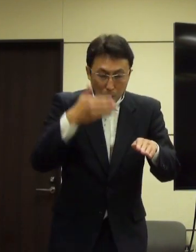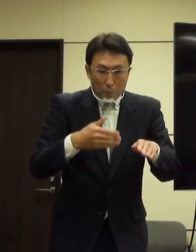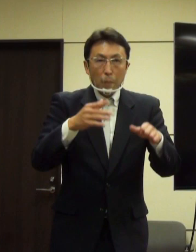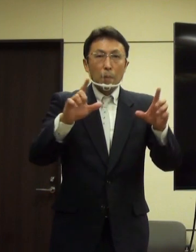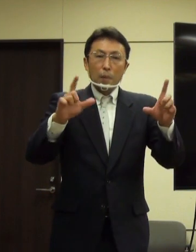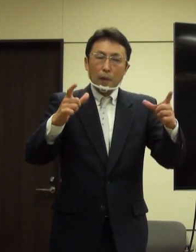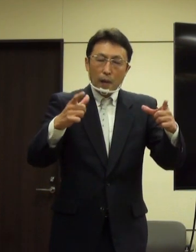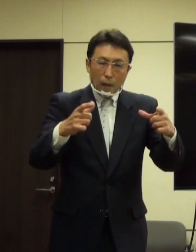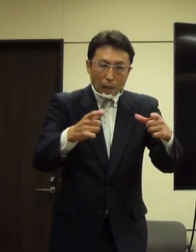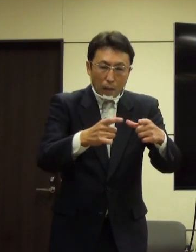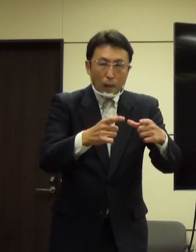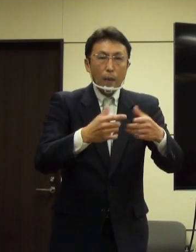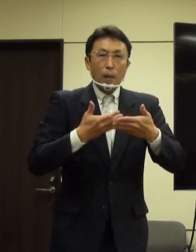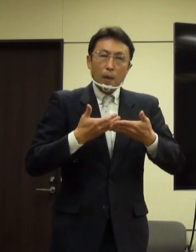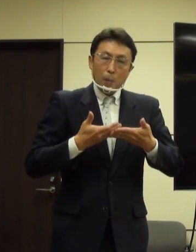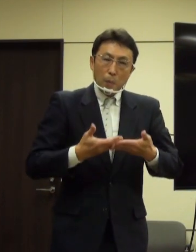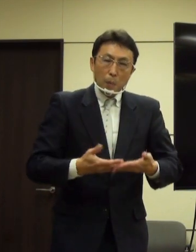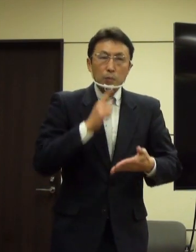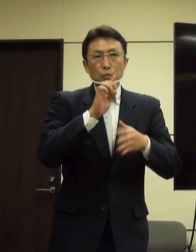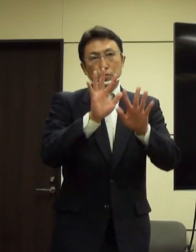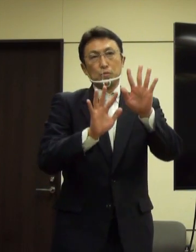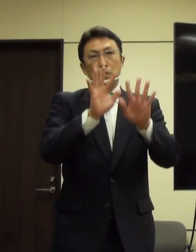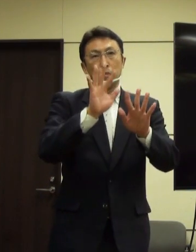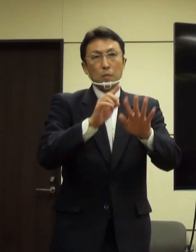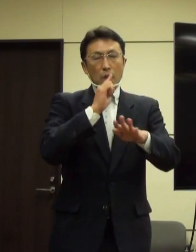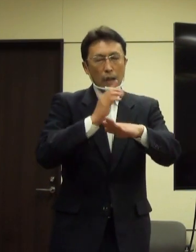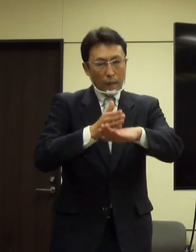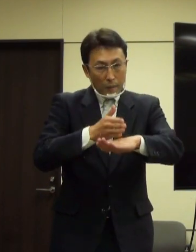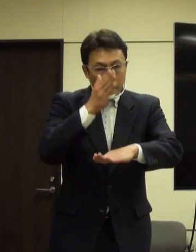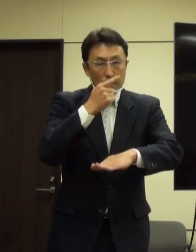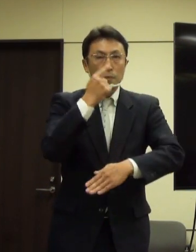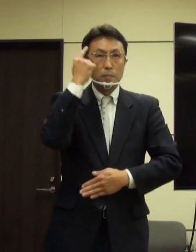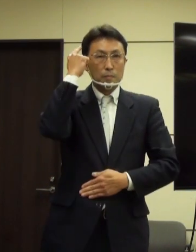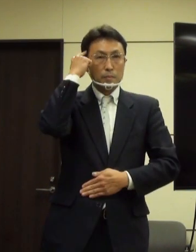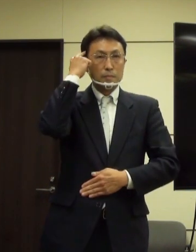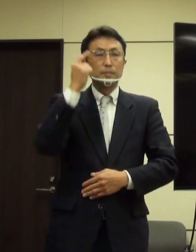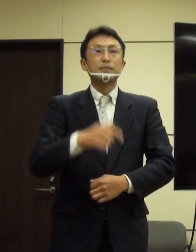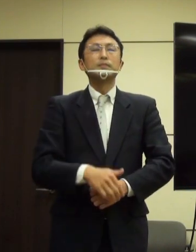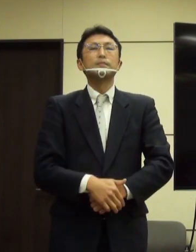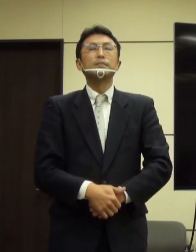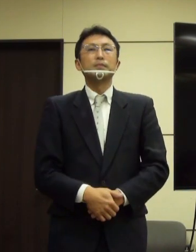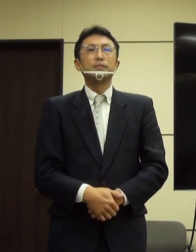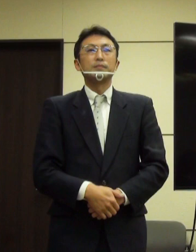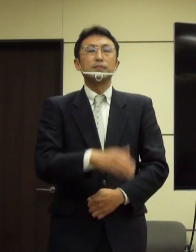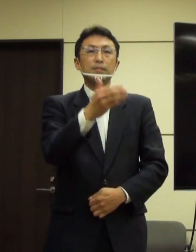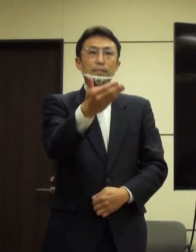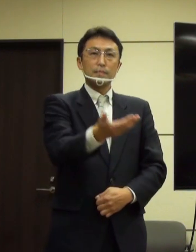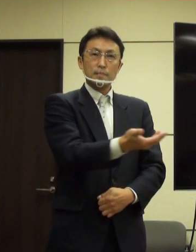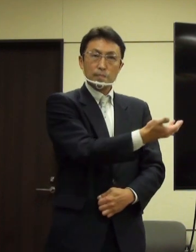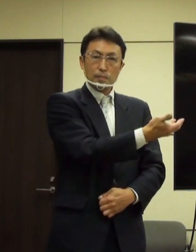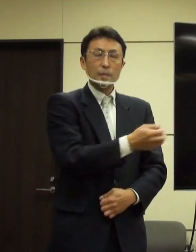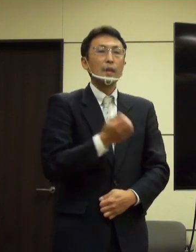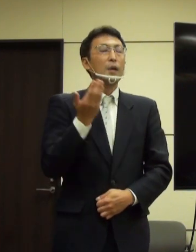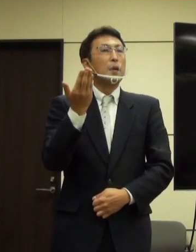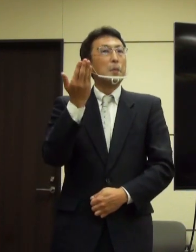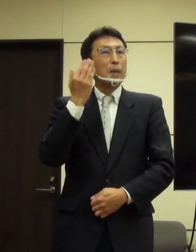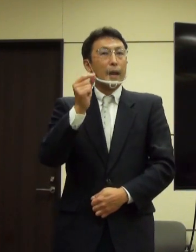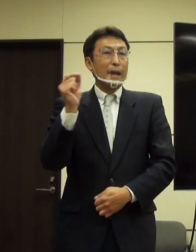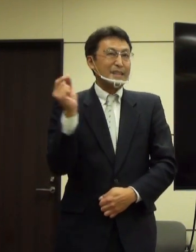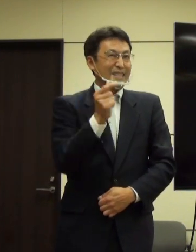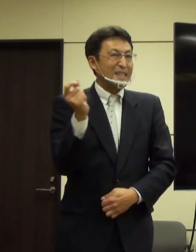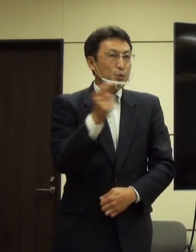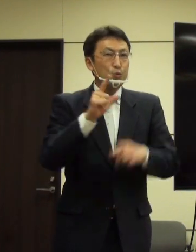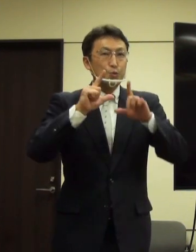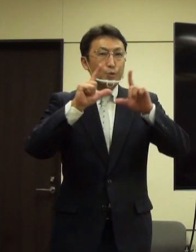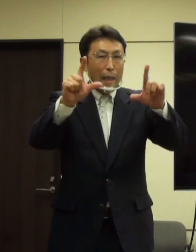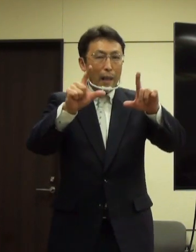速ありがたく思っております剛だけだったあの旋律緊急警報の延長さ